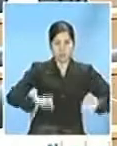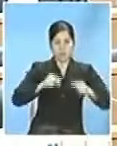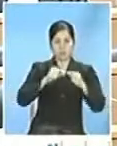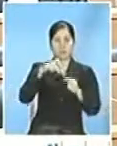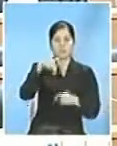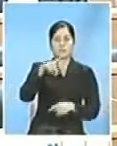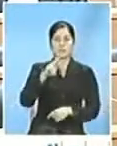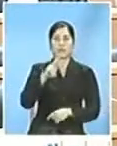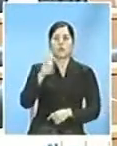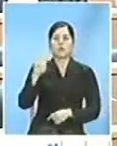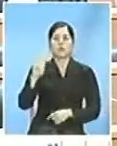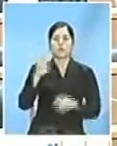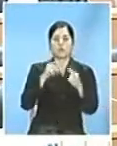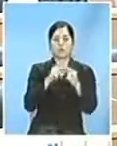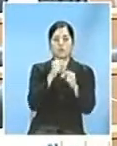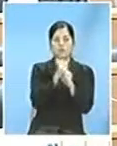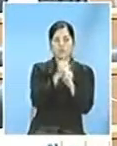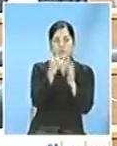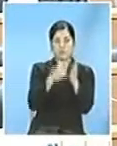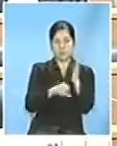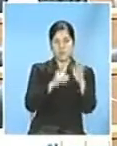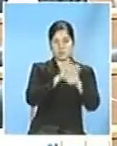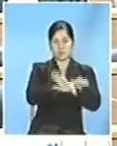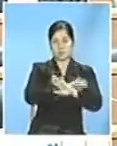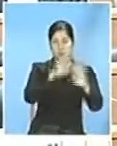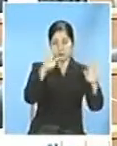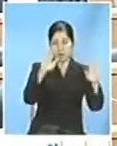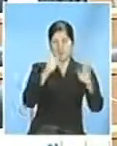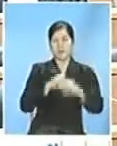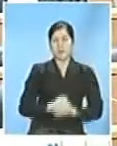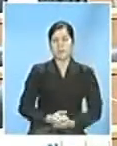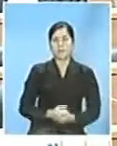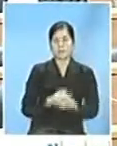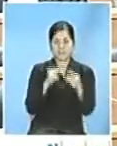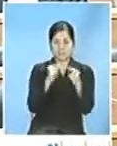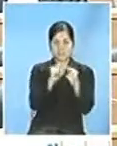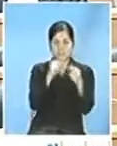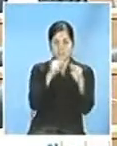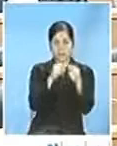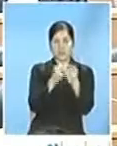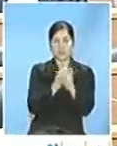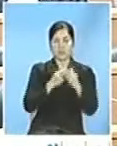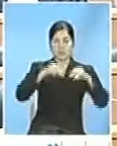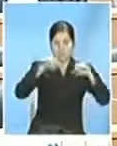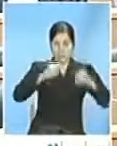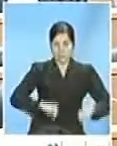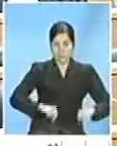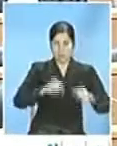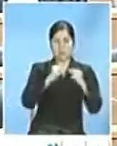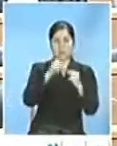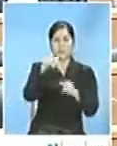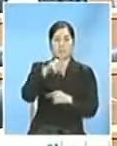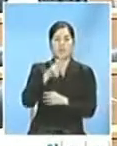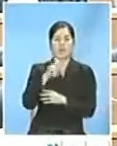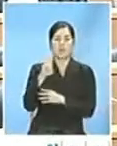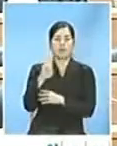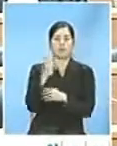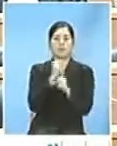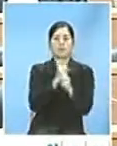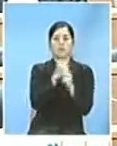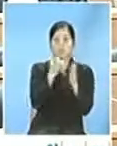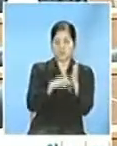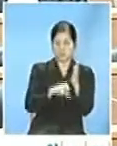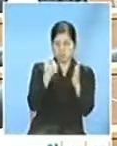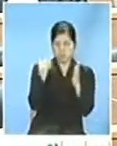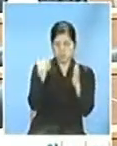นิรโทษกรรมได้เคยอนุมัติพระราชบัญญัตินิรโทษกรรมมาต